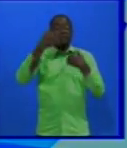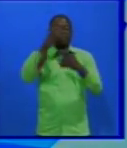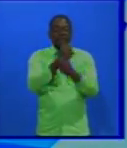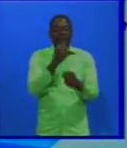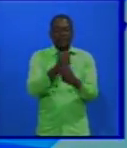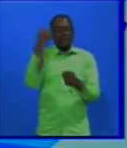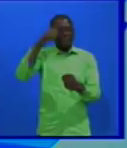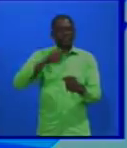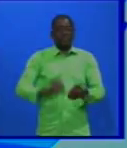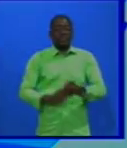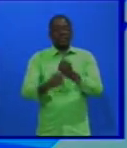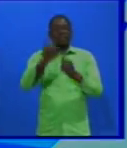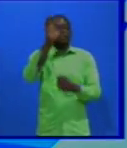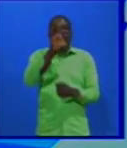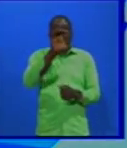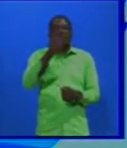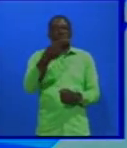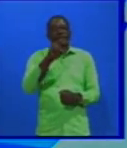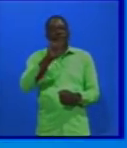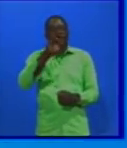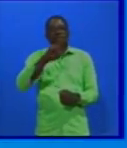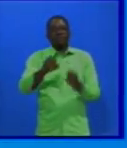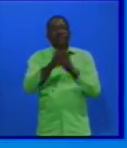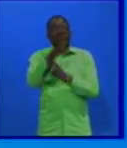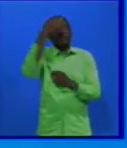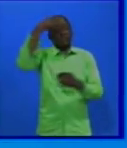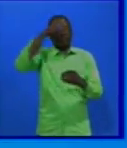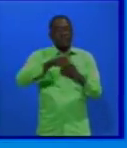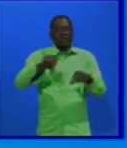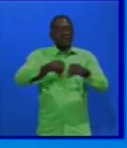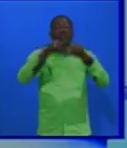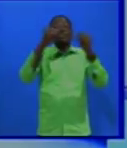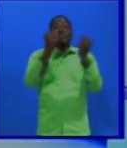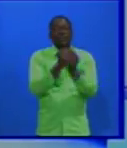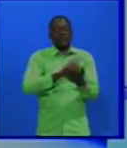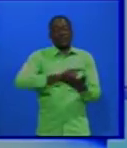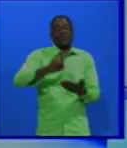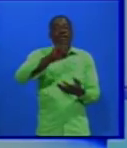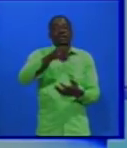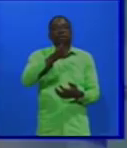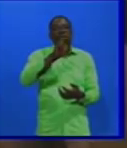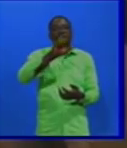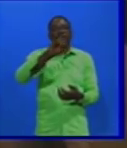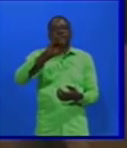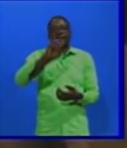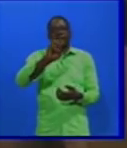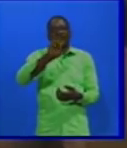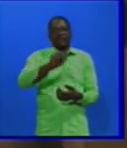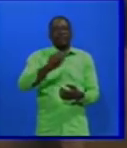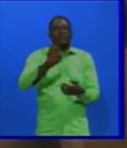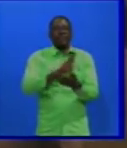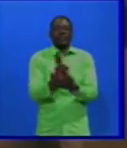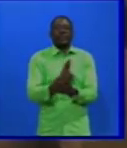de la chapelle de la Divine Miséricorde au quartier Saint-Julien. Nongba Kouda, Vincent Tiendrebego.